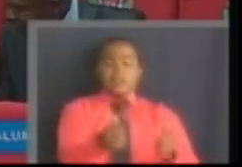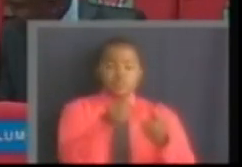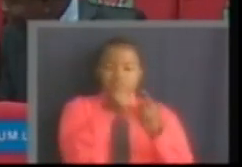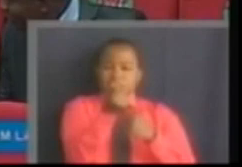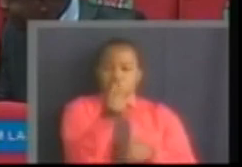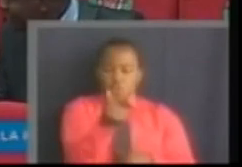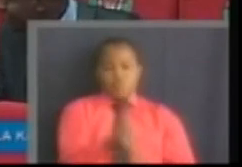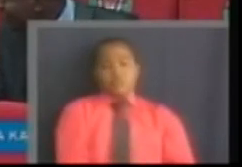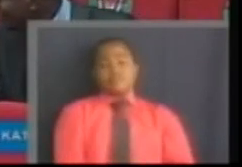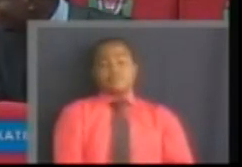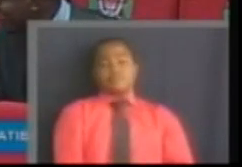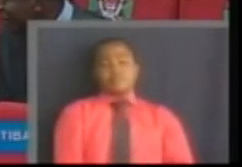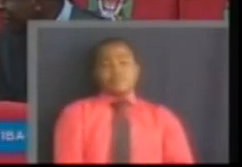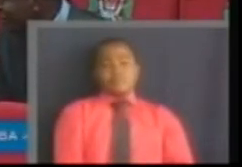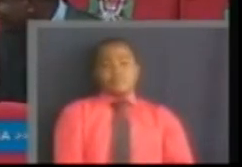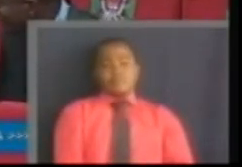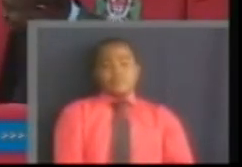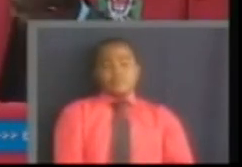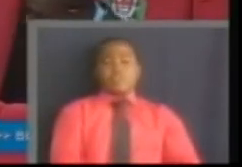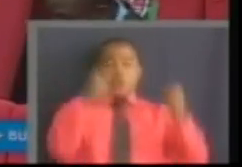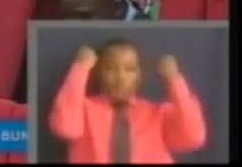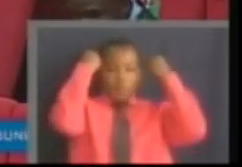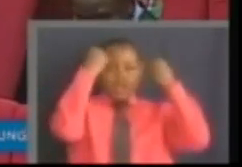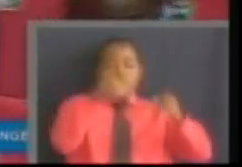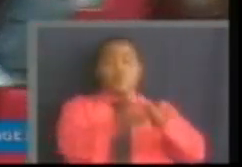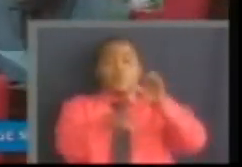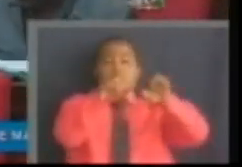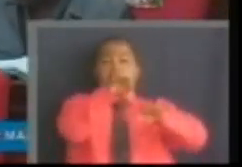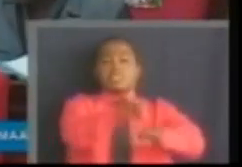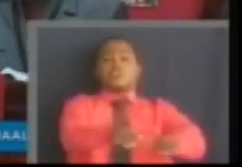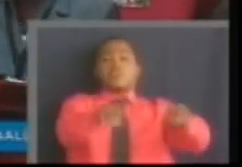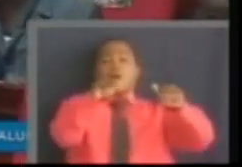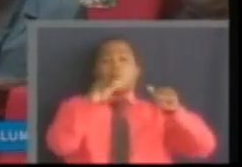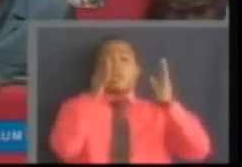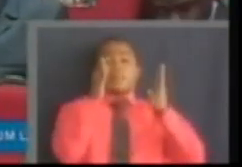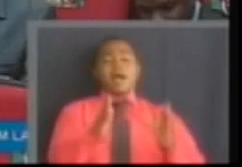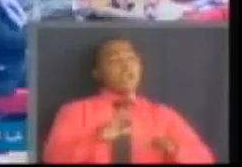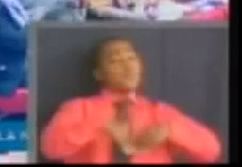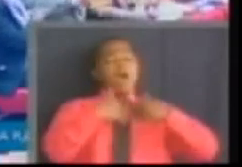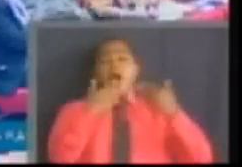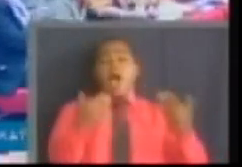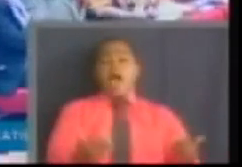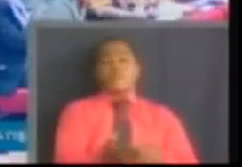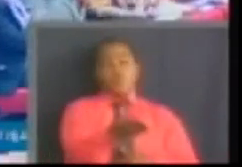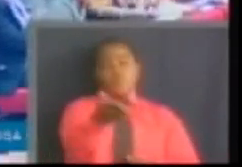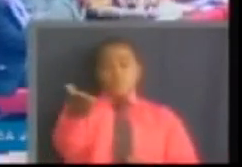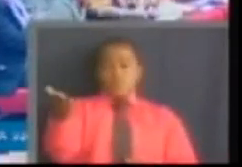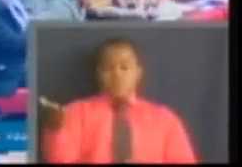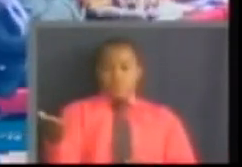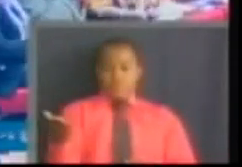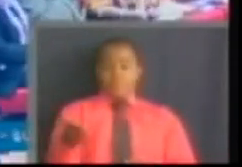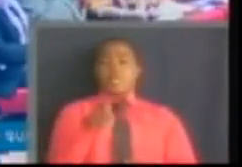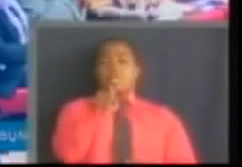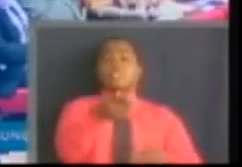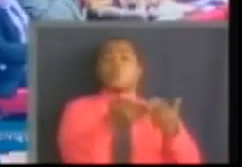Waheshimiwa wajumbe, Mheshimiwa mwenyekiti wa bunge maalum hamjamuona humu ndani. Nayo ni kwa